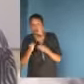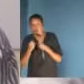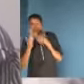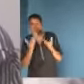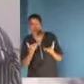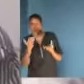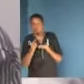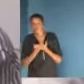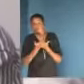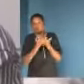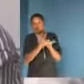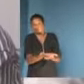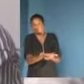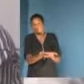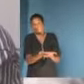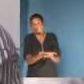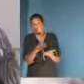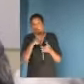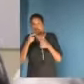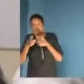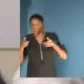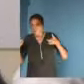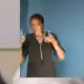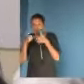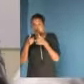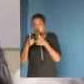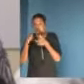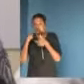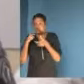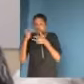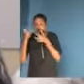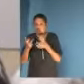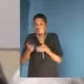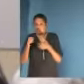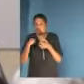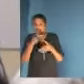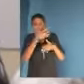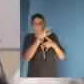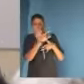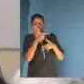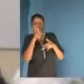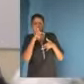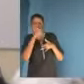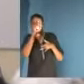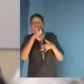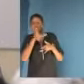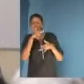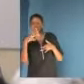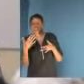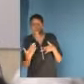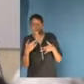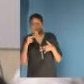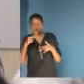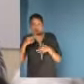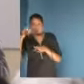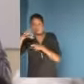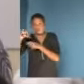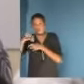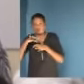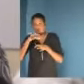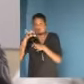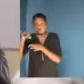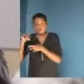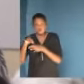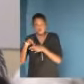que le congrès dise que la Martinique est une nation. Ça a déclenché tout un débat, il y a eu un vote. Le vote est passé à